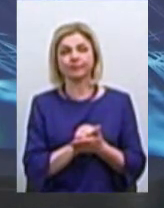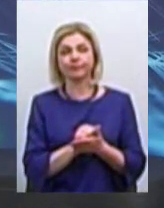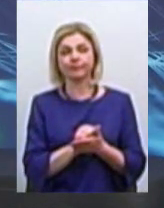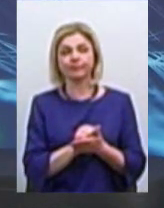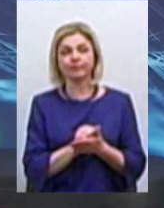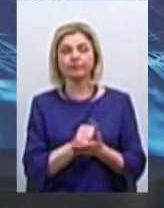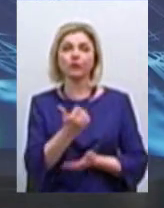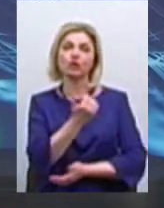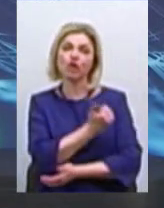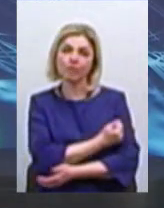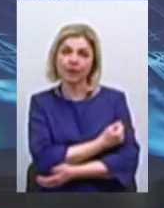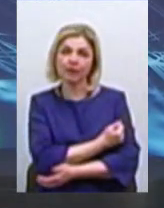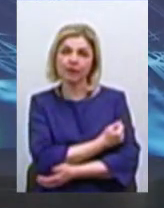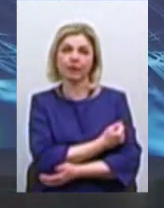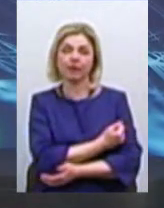щепленнями